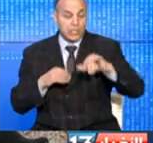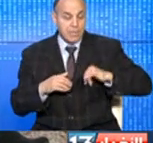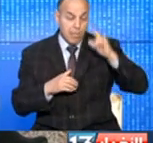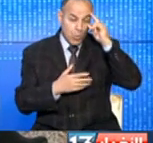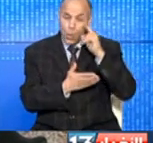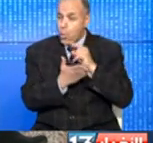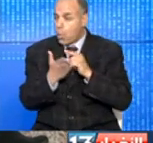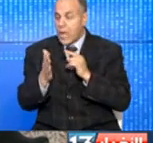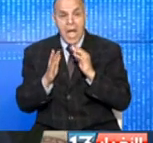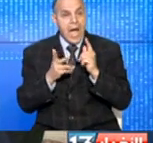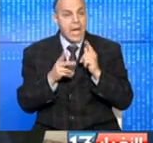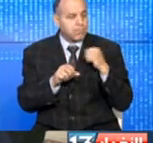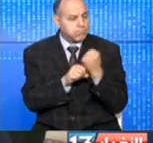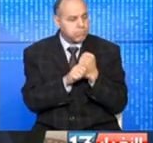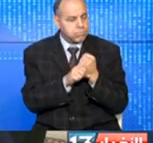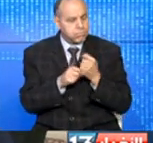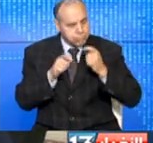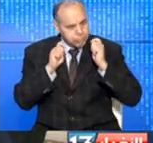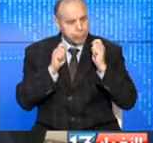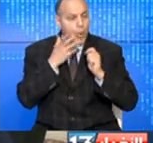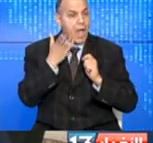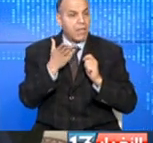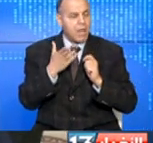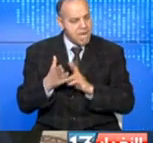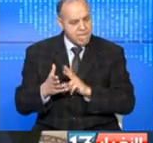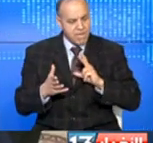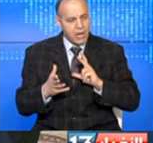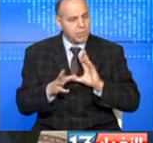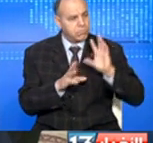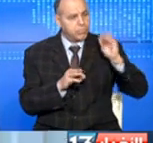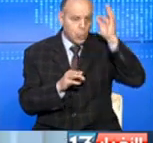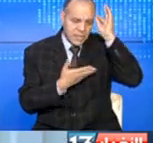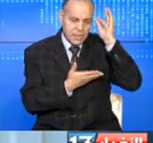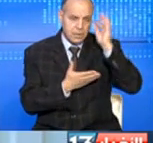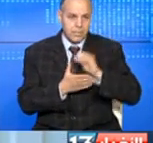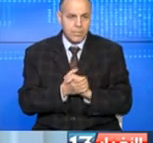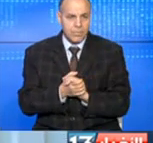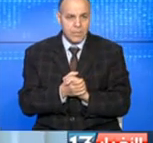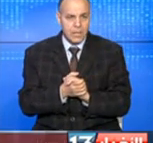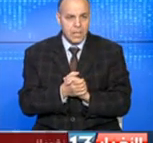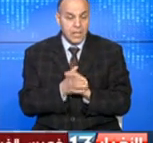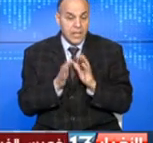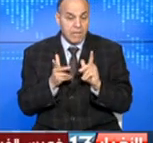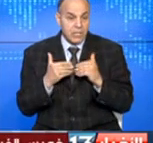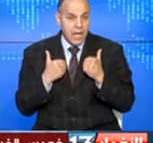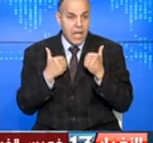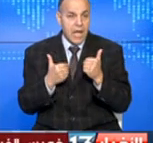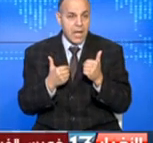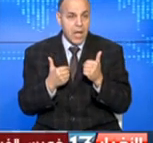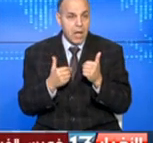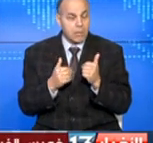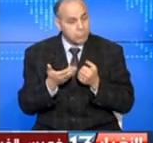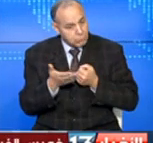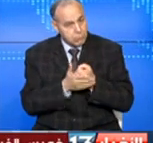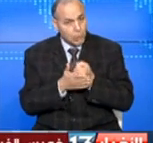التونسي من أجل العمل وإثبات الجدارة والفخر بالانتماء لتونس. كان السجاء كيفاش نجموا بالكفاءات فهم نجموا